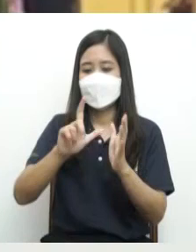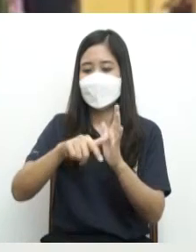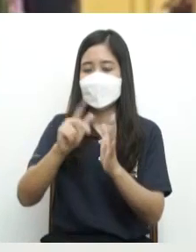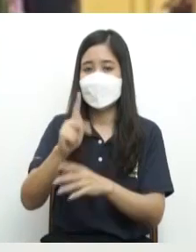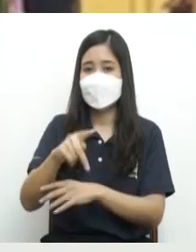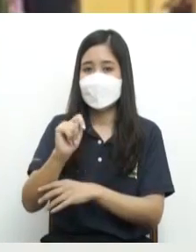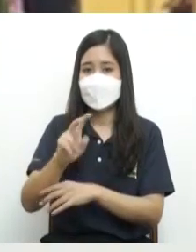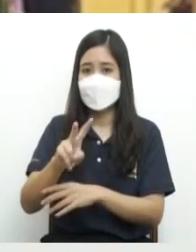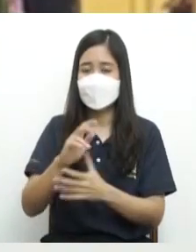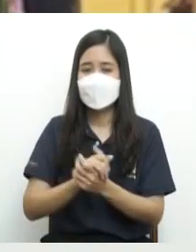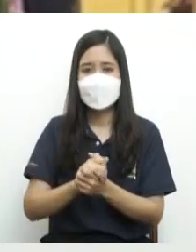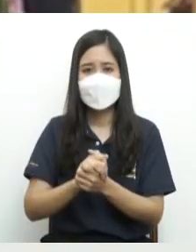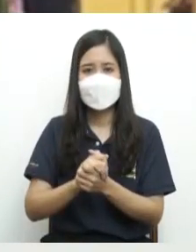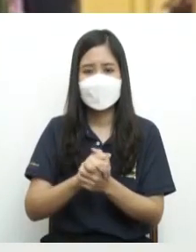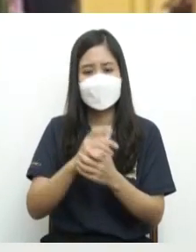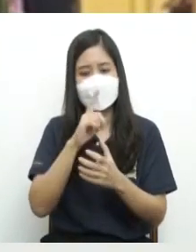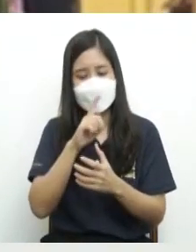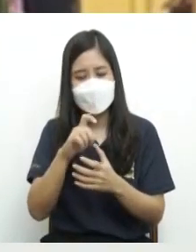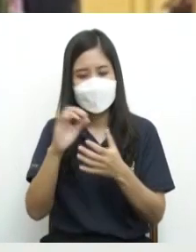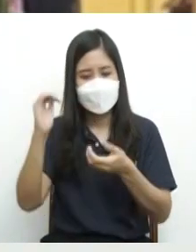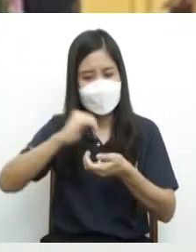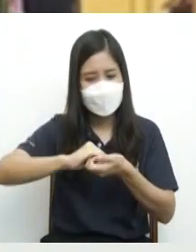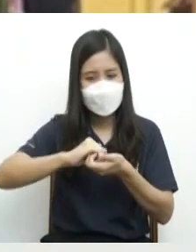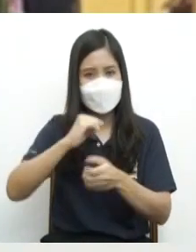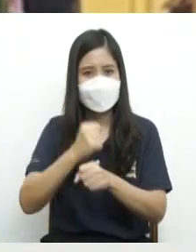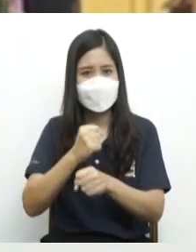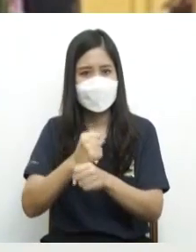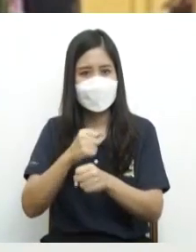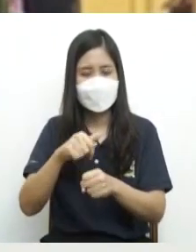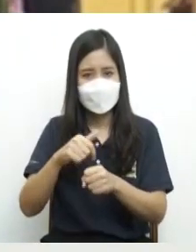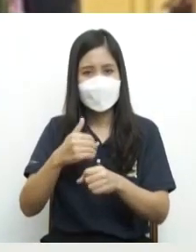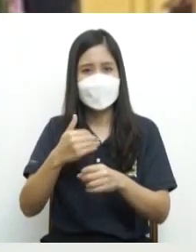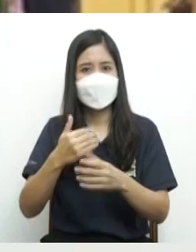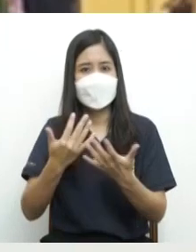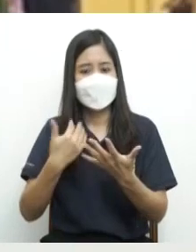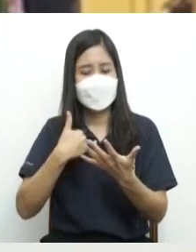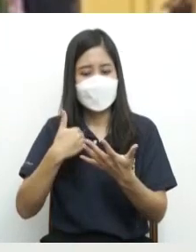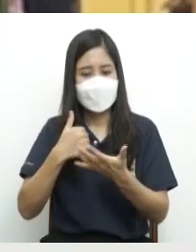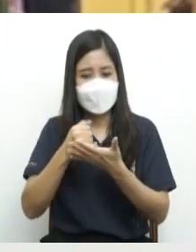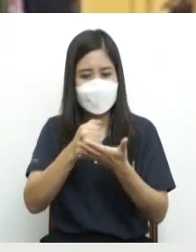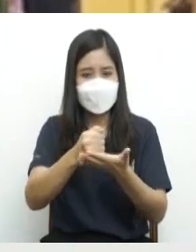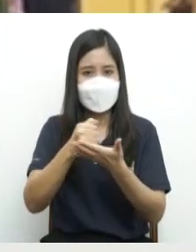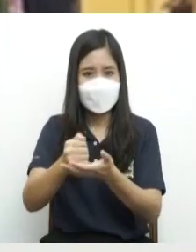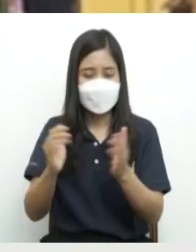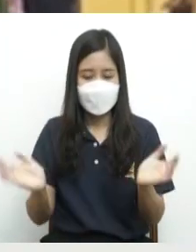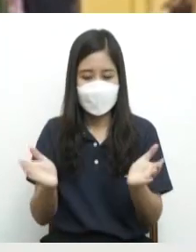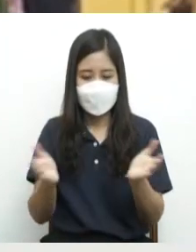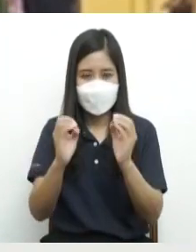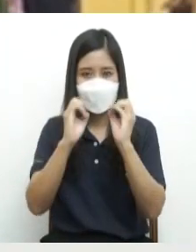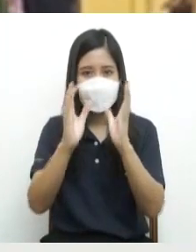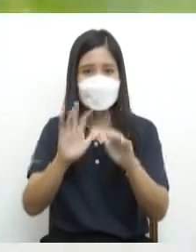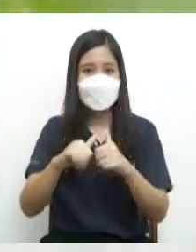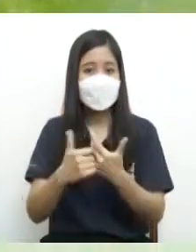ปท.เนี่ยถือได้ว่าเป็นเจ้าบ้านในความร่วมมือในครั้งนี้เลยนะคะเราจะมีส่วนช่วยแล้วก็ส่งเสริมในเรื่องนี้อย่างไรบ้างคะท่านเลขา